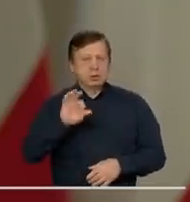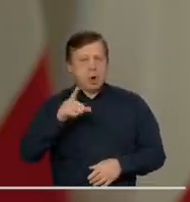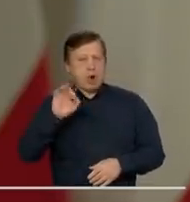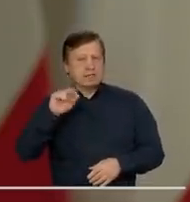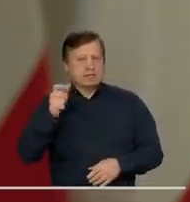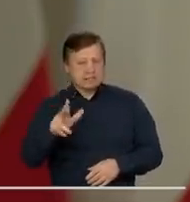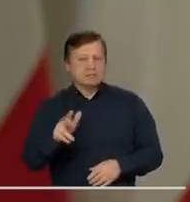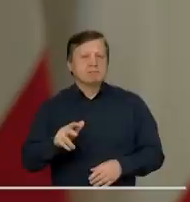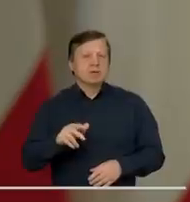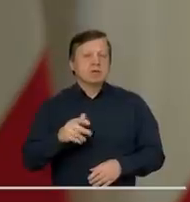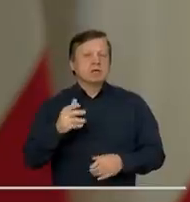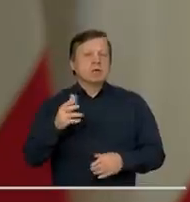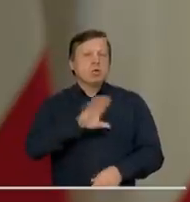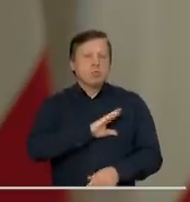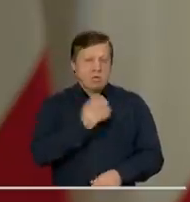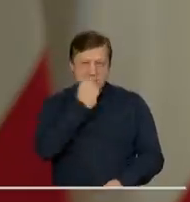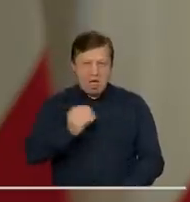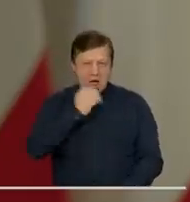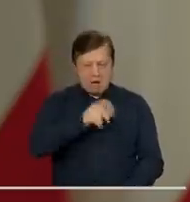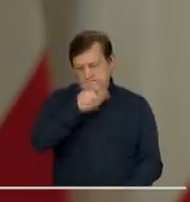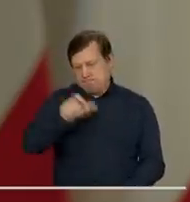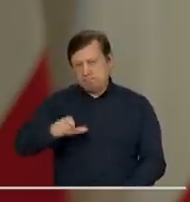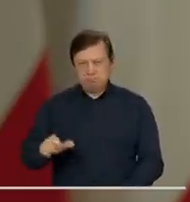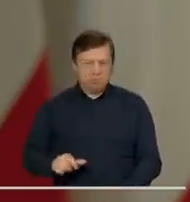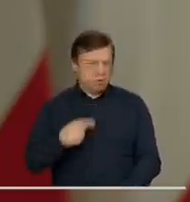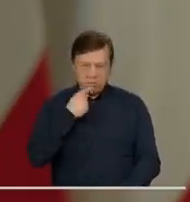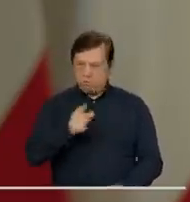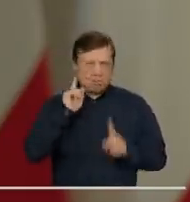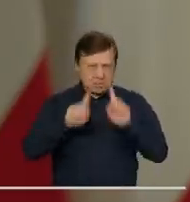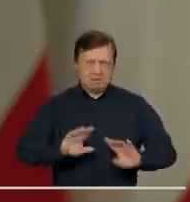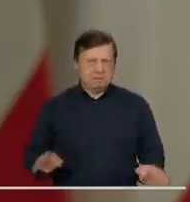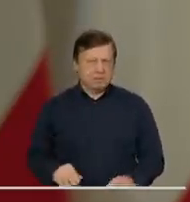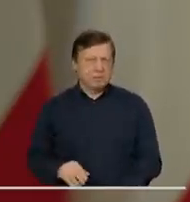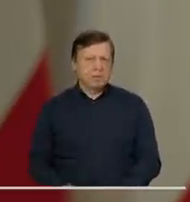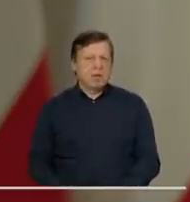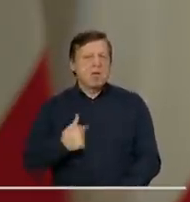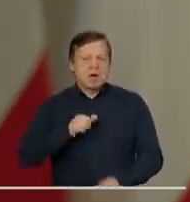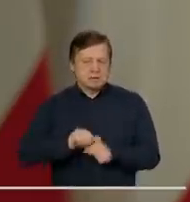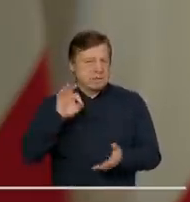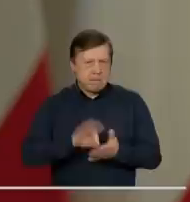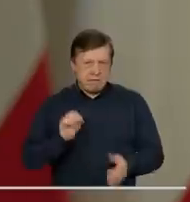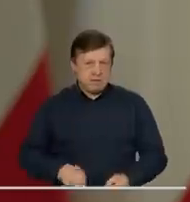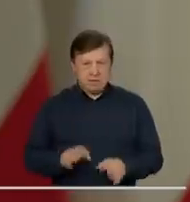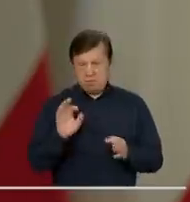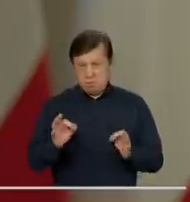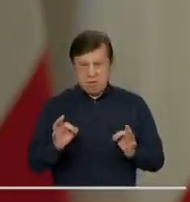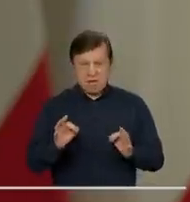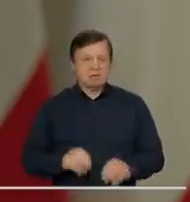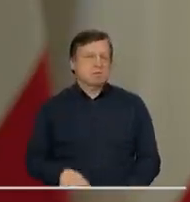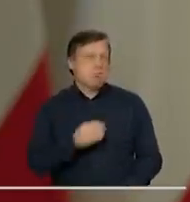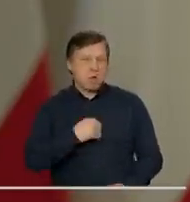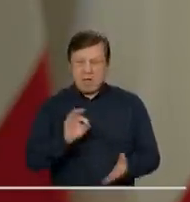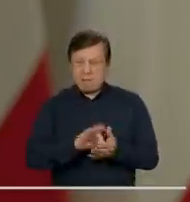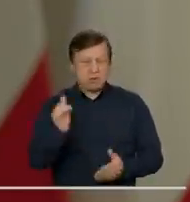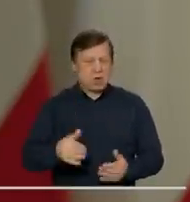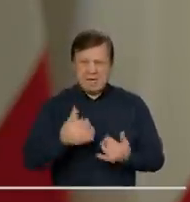zginęli najlepsi z nas. Mówię to z pełnym przekonaniem. Jestem pewien, że Polska byłaby dzisiaj inna, lepsza,